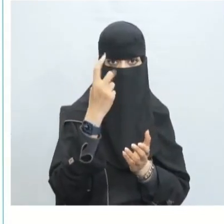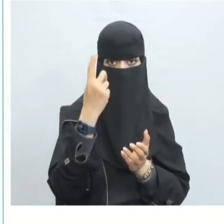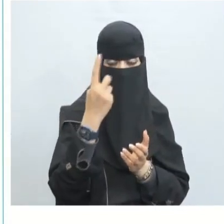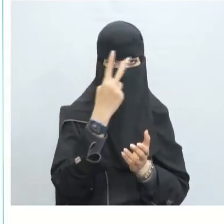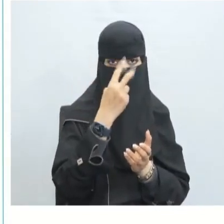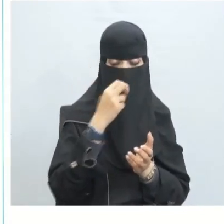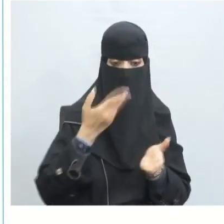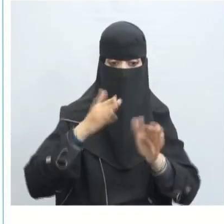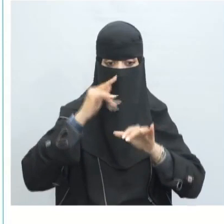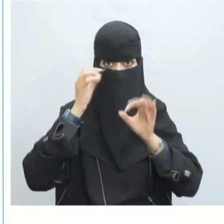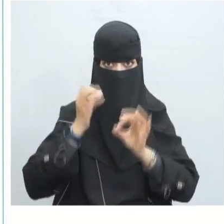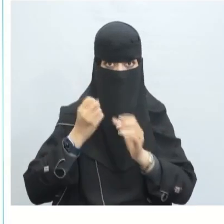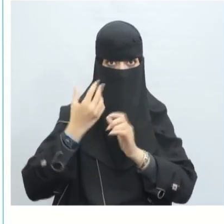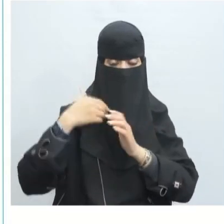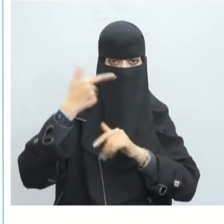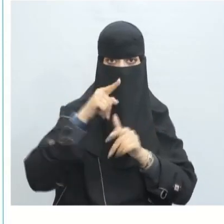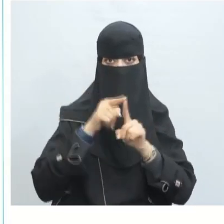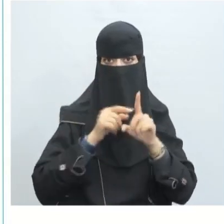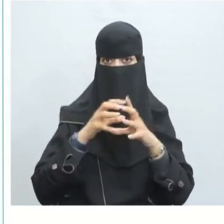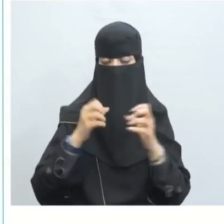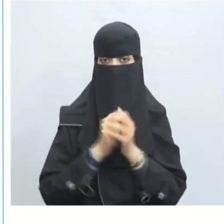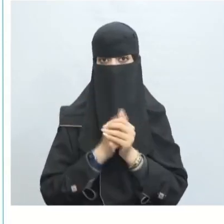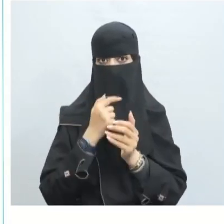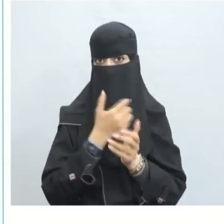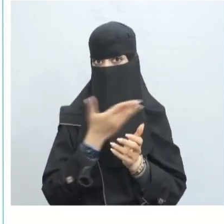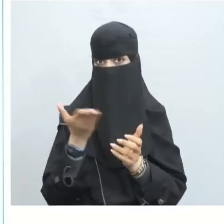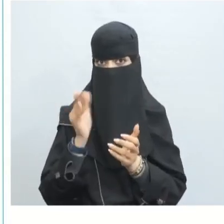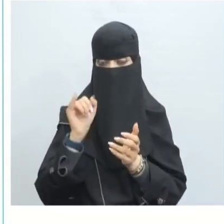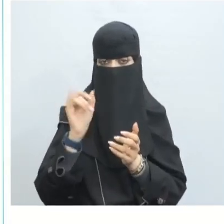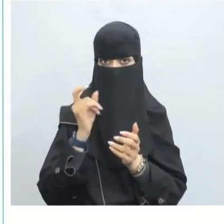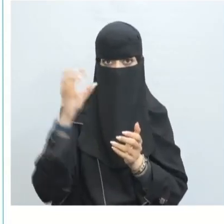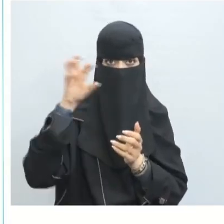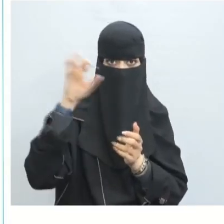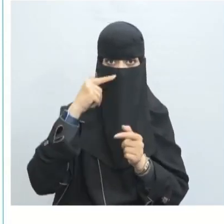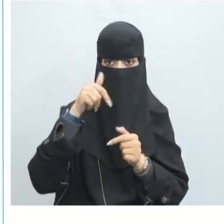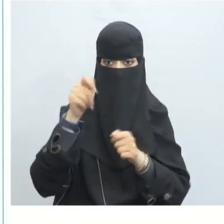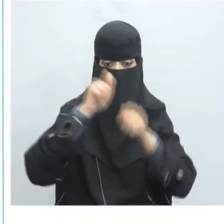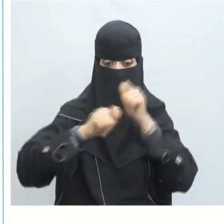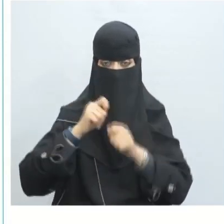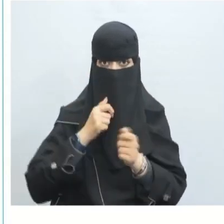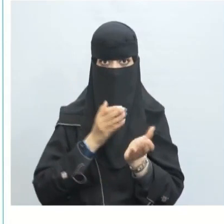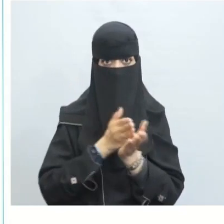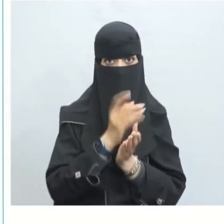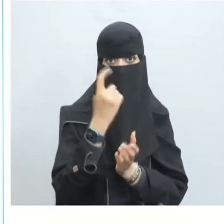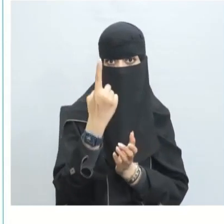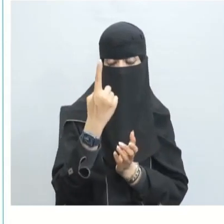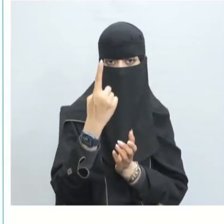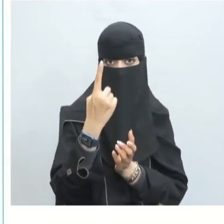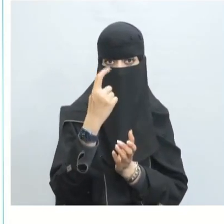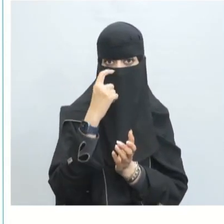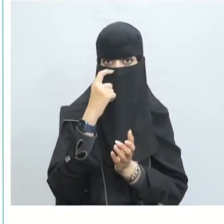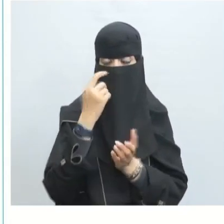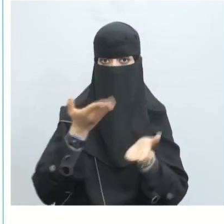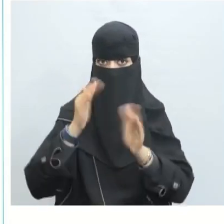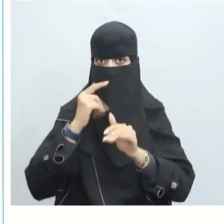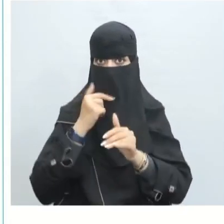بالحضور بدقه بمعنى كثير من الشركات لا تستخدم طريقه واحده او منظمات تستخدم